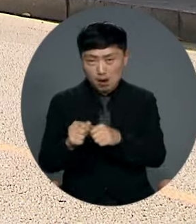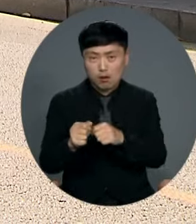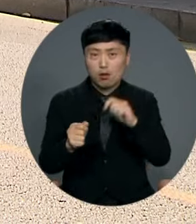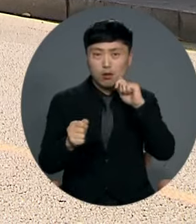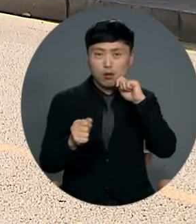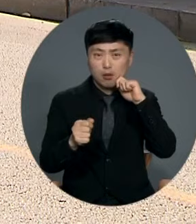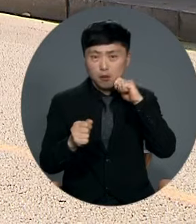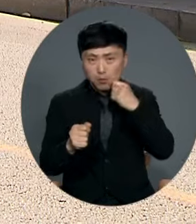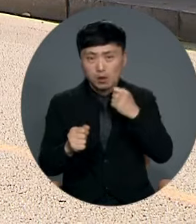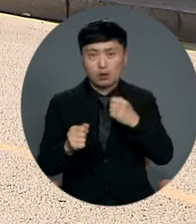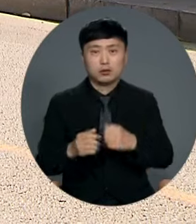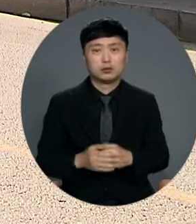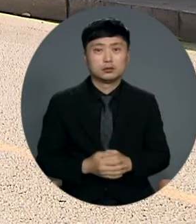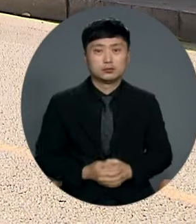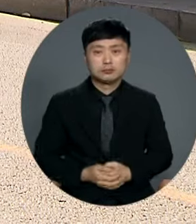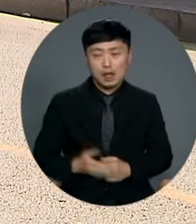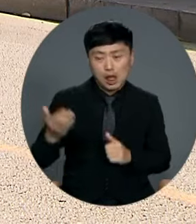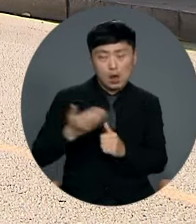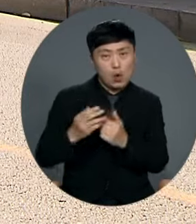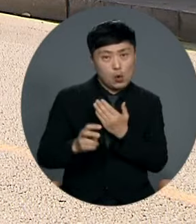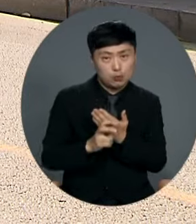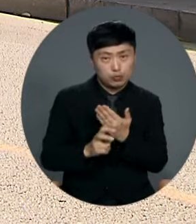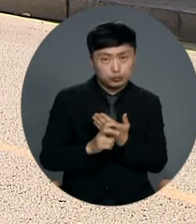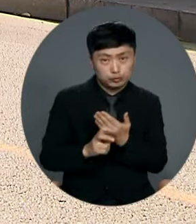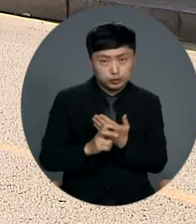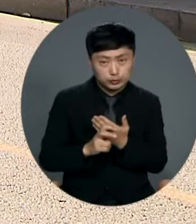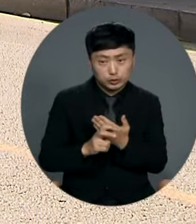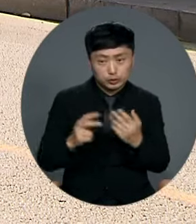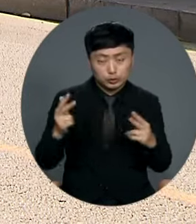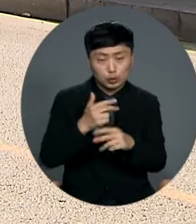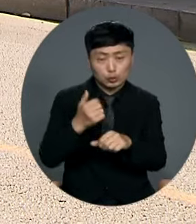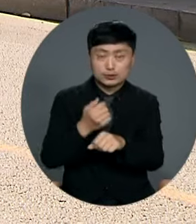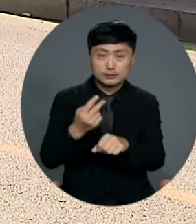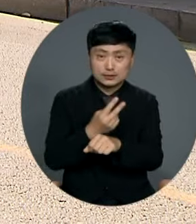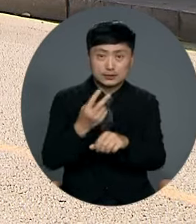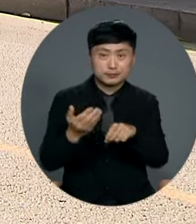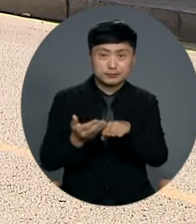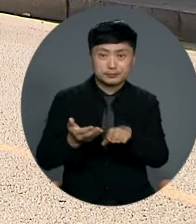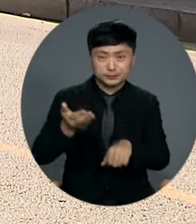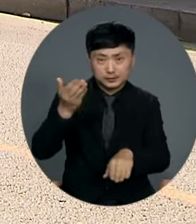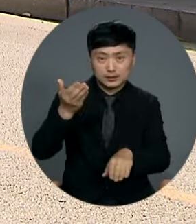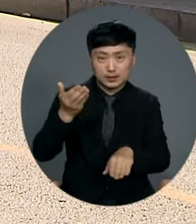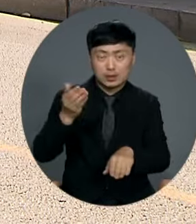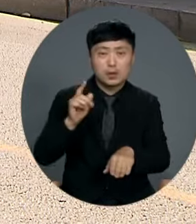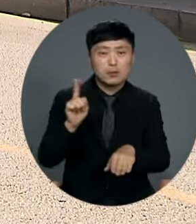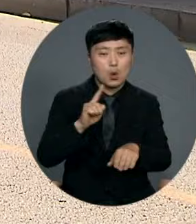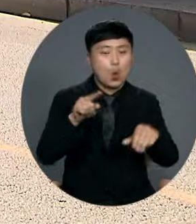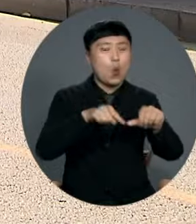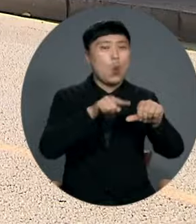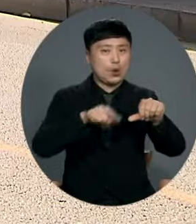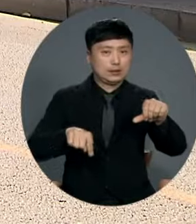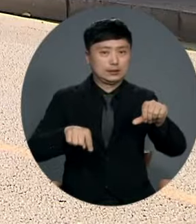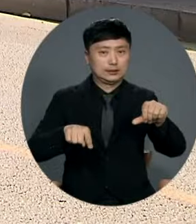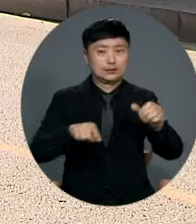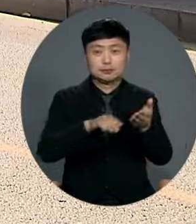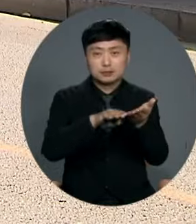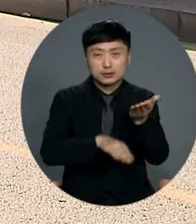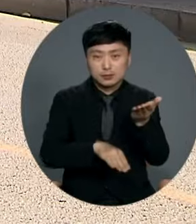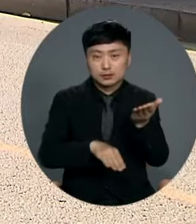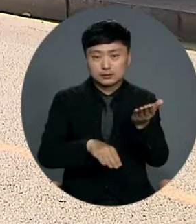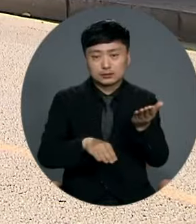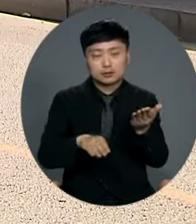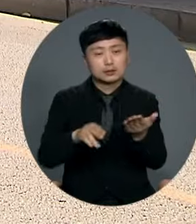않습니다. 부당해고, 주 최대 52시간 근로 등 근로기준법 대부분이 5인 미만 사업장에는 적용되지